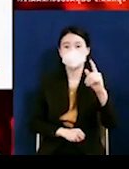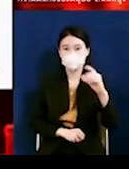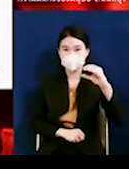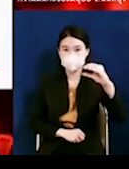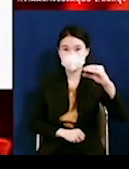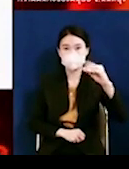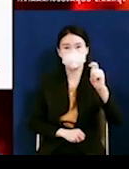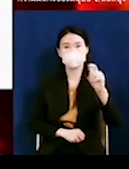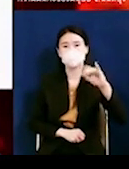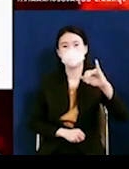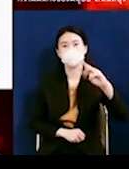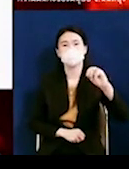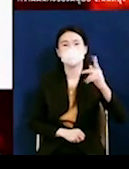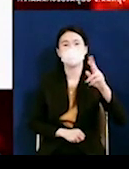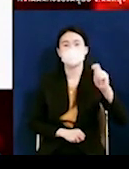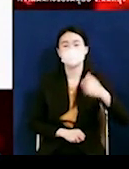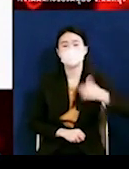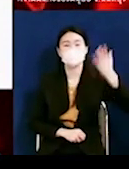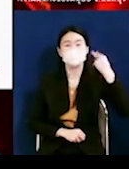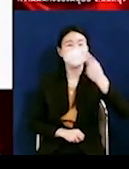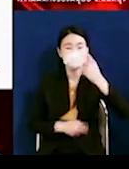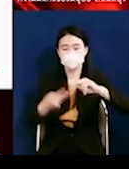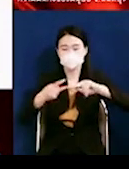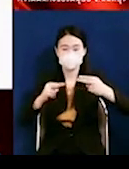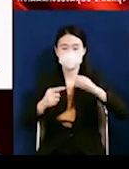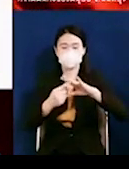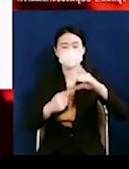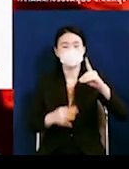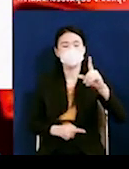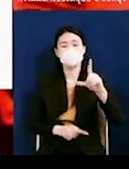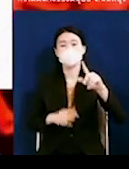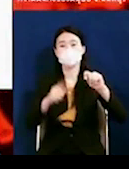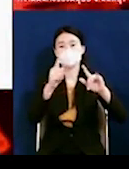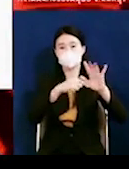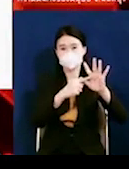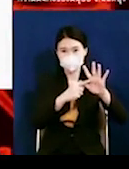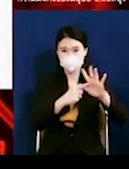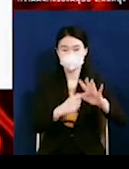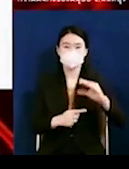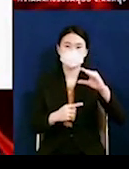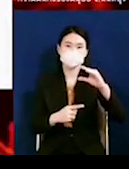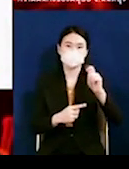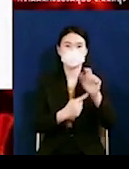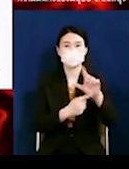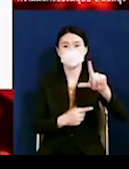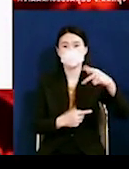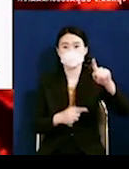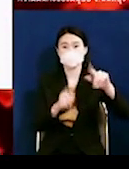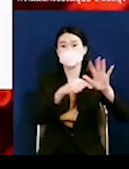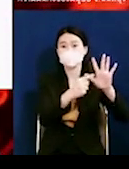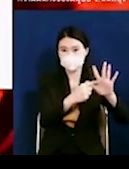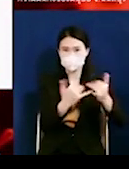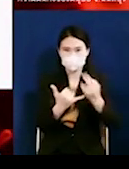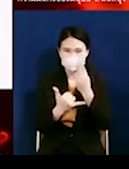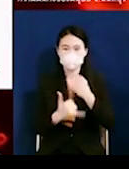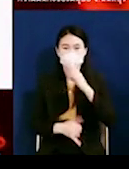กว่าถ้าเราเจอเหมือนอัลฟากับเหมือนเบต้าอยู่ในตัวอย่างเดียวกันเนี่ยก็จะสรุปว่าเป็นโอไมครอนแต่โอเ